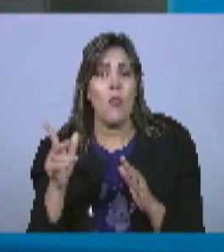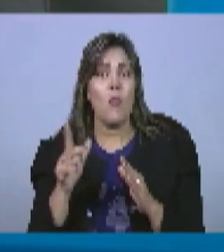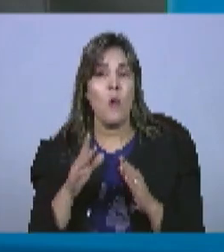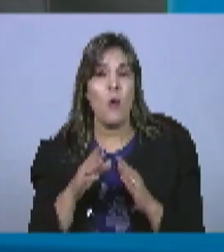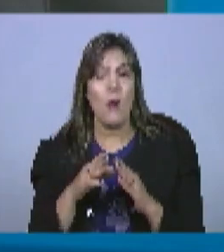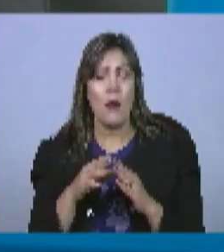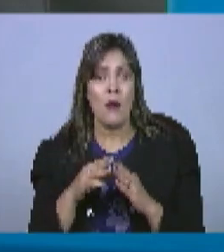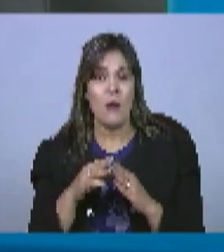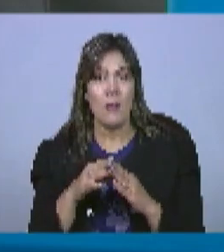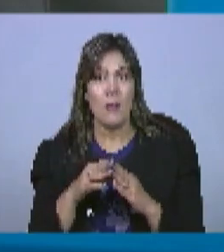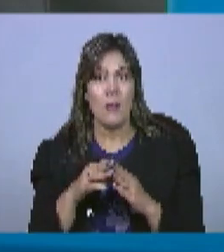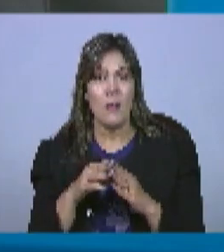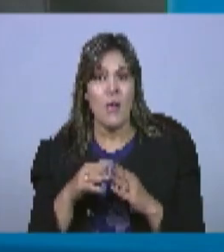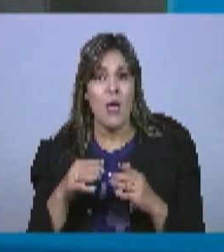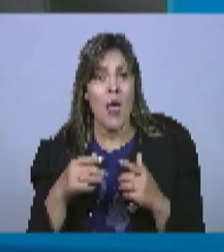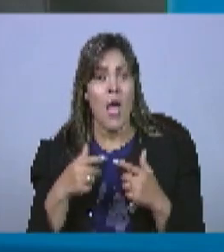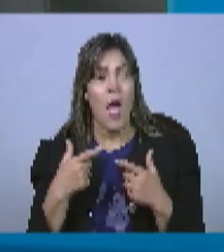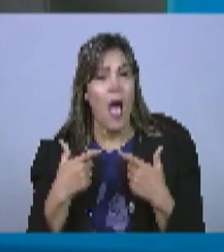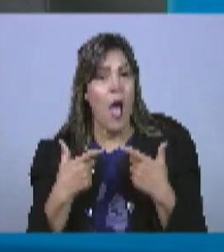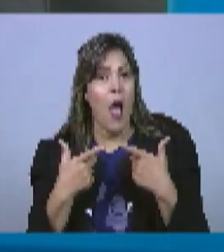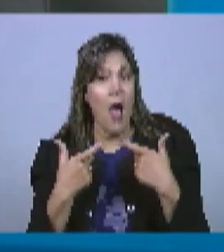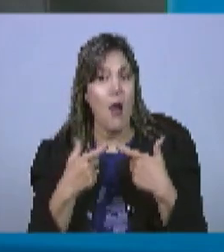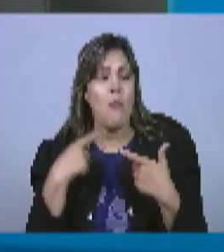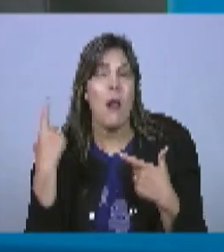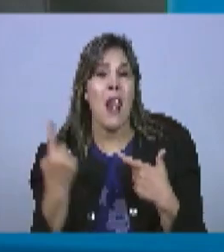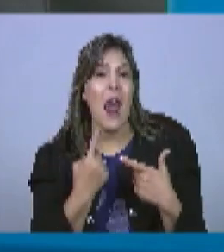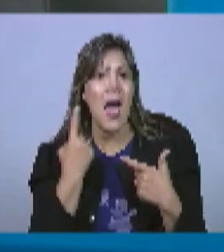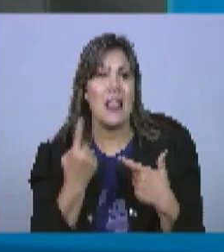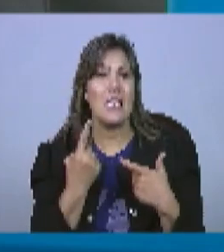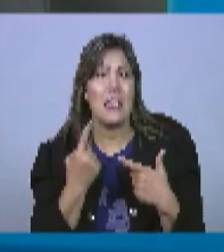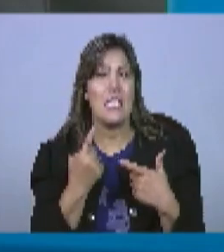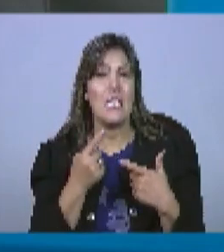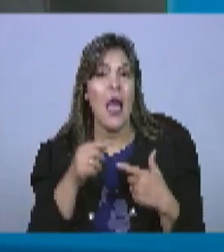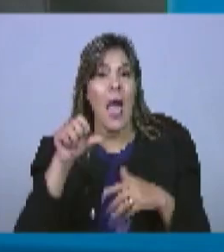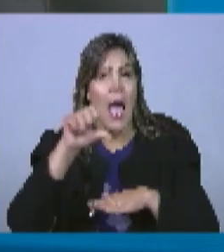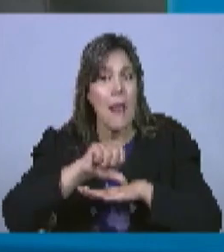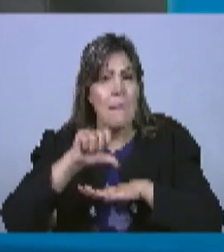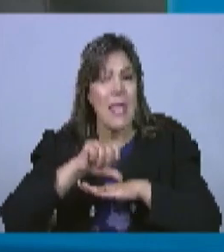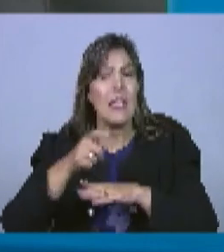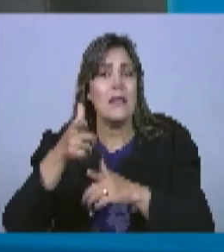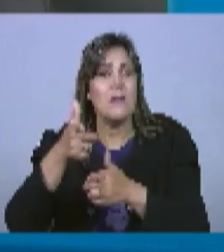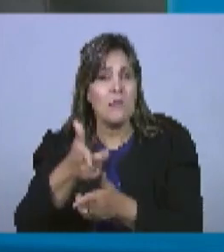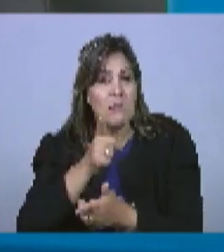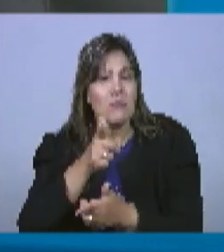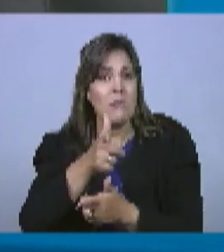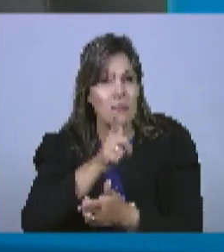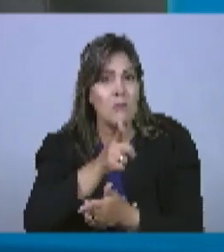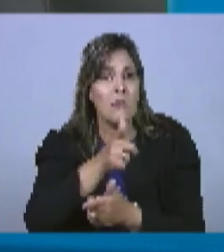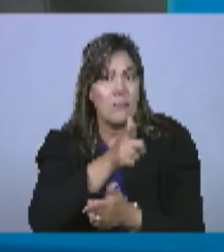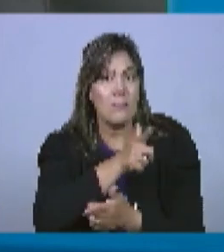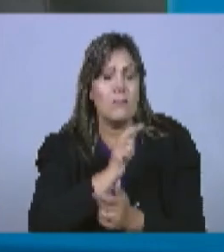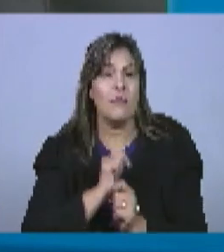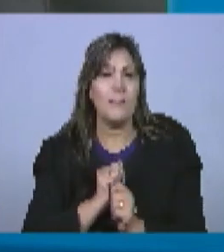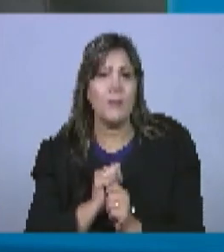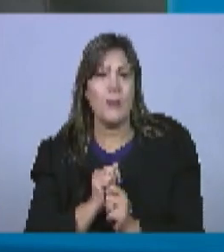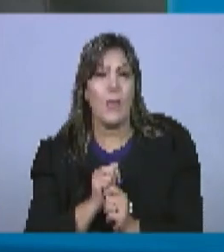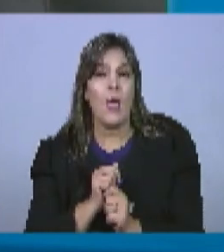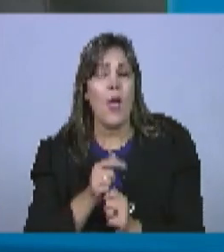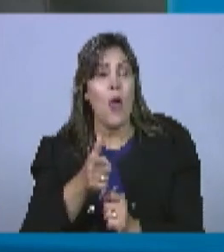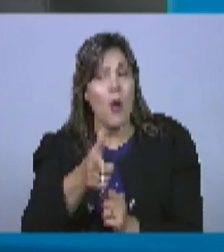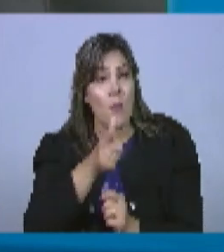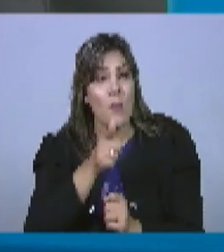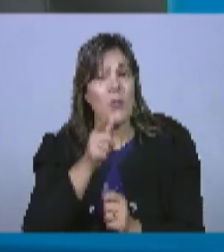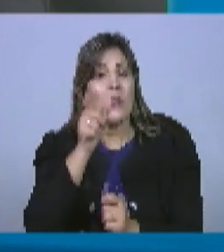بالنسبه لها مثل الحرب العاديه يعني الحرب العاديه بيقصف اماكن بيضرب مدنيين